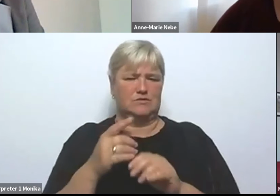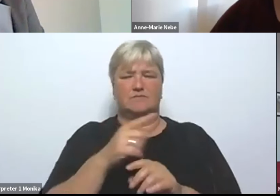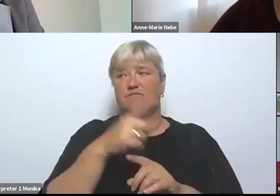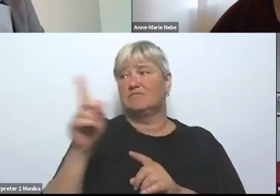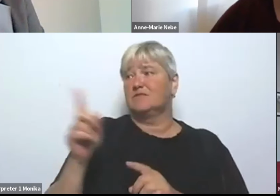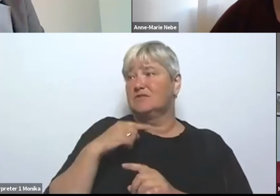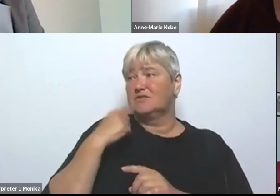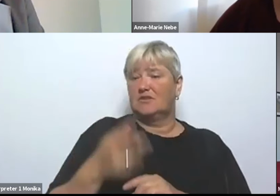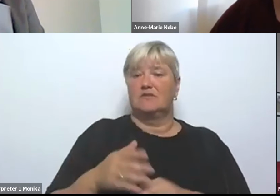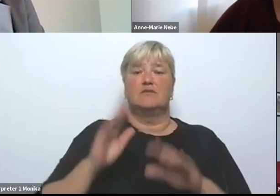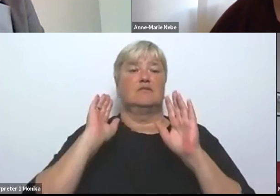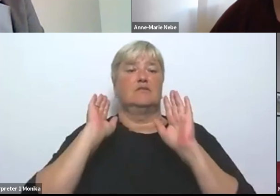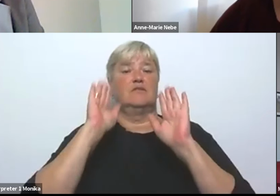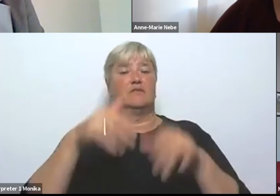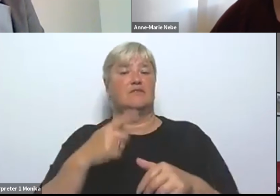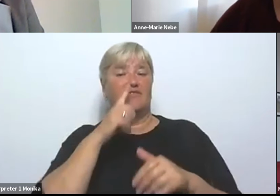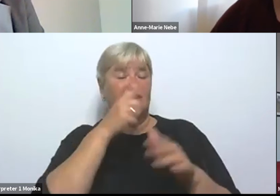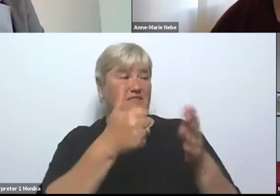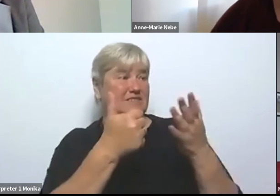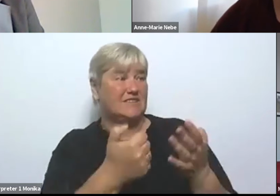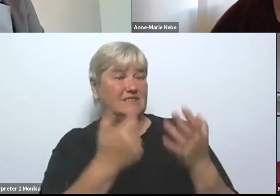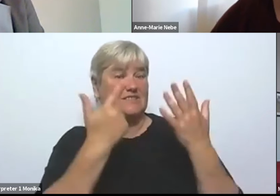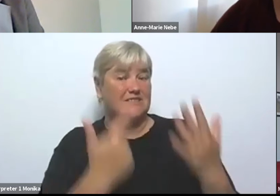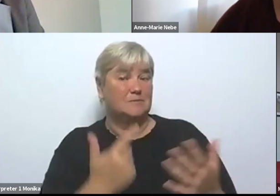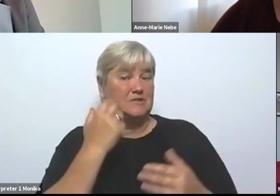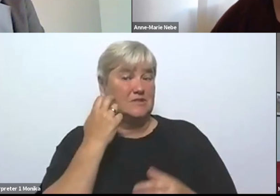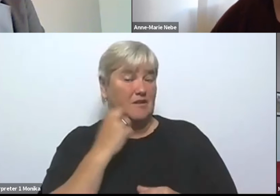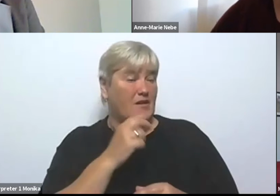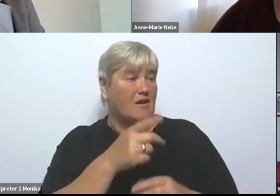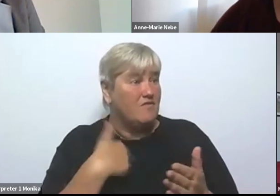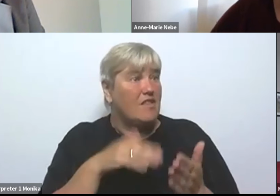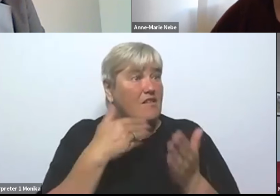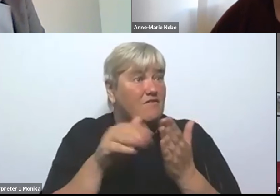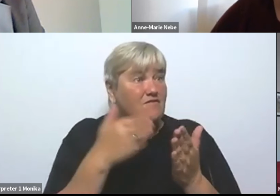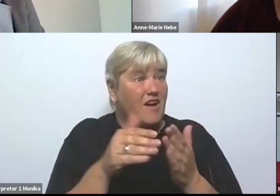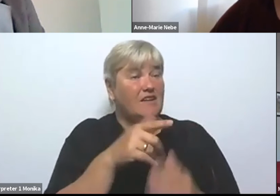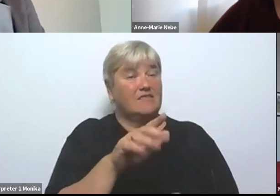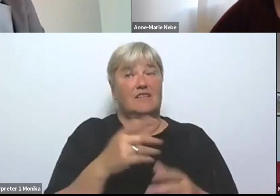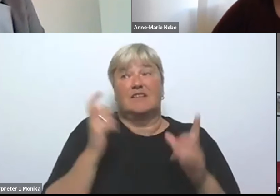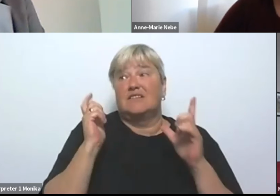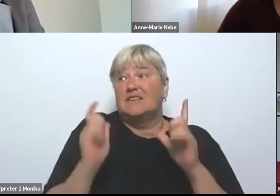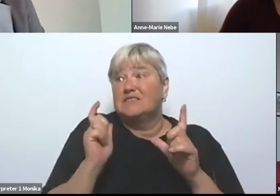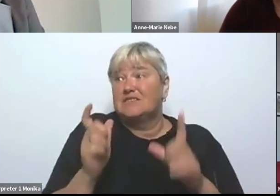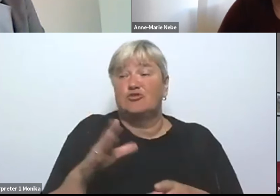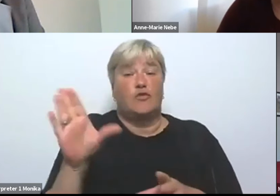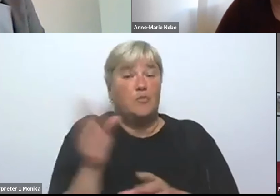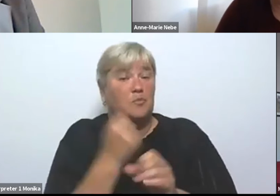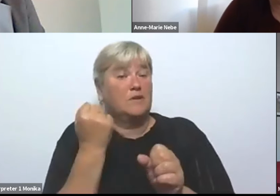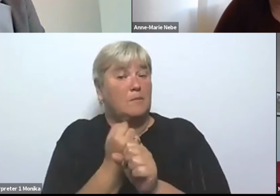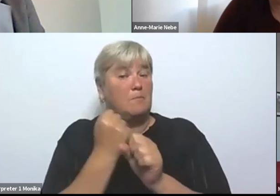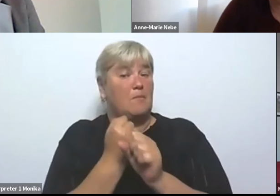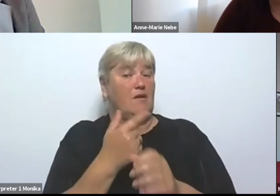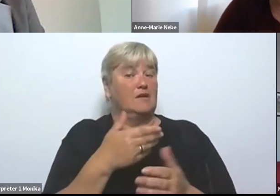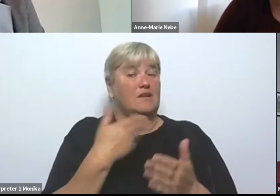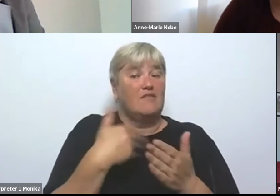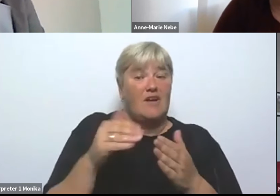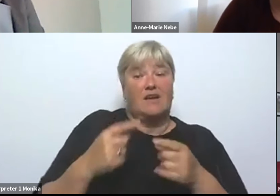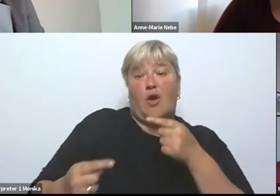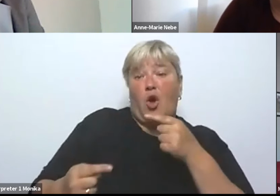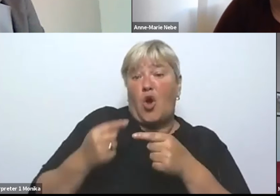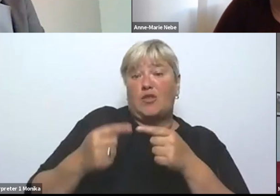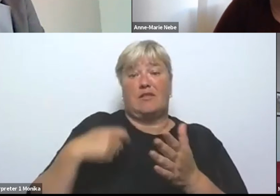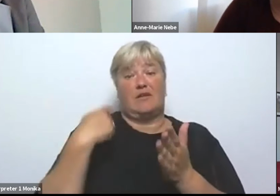halt, hey, wenn ihr irgendwann mal 60, 70 seid, wollt ihr es auch weiterhin machen. Ihr wollt auch weiter an der Gesellschaft teilhaben können und wollt weiterhin online einkaufen,